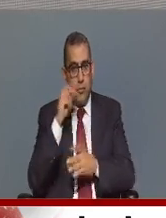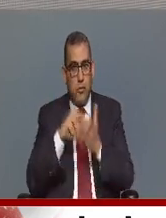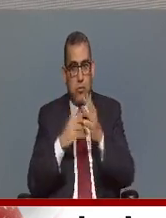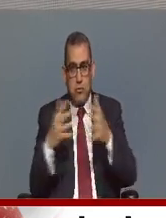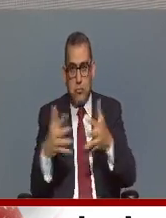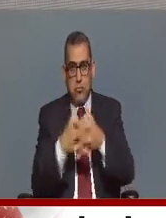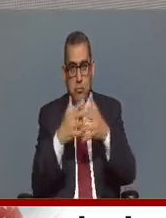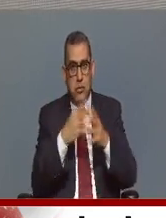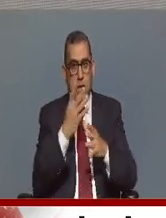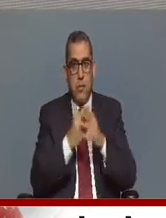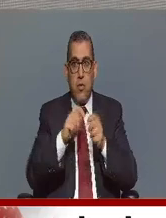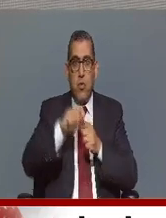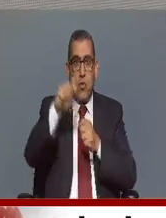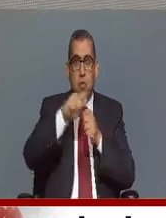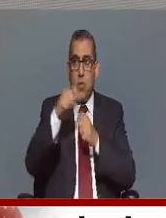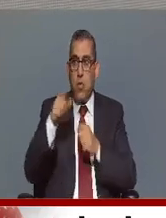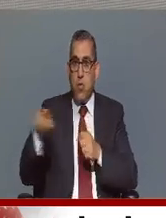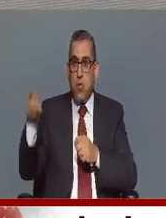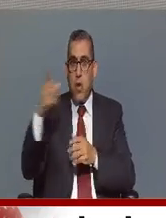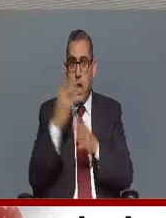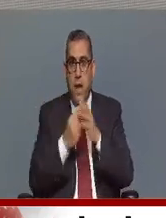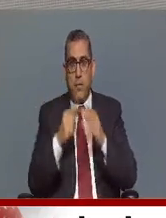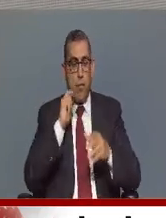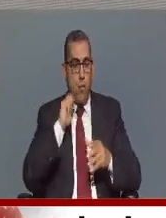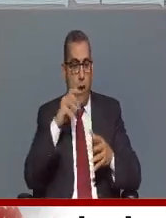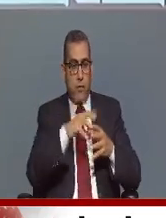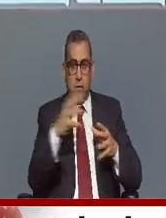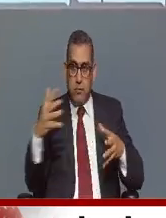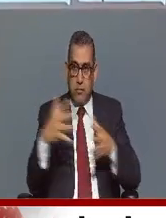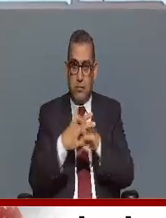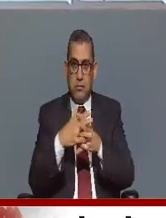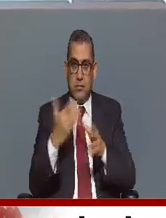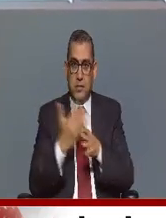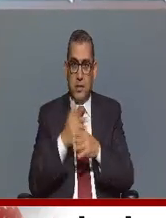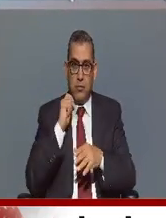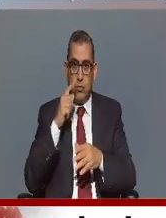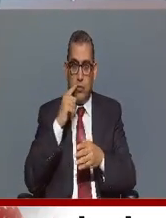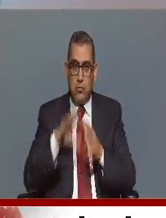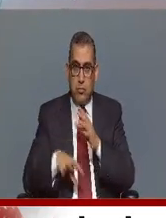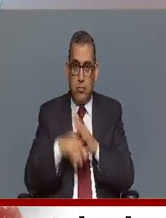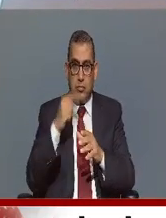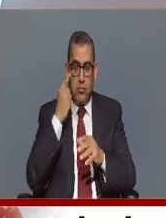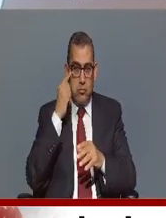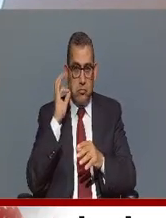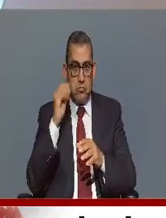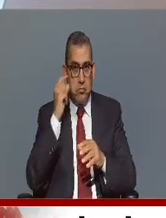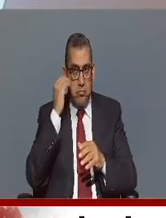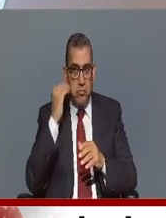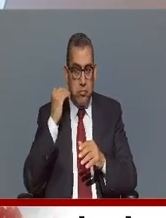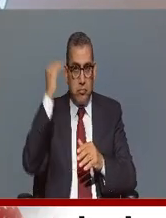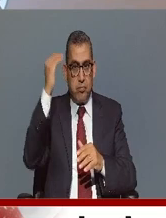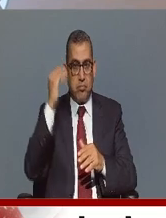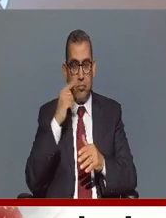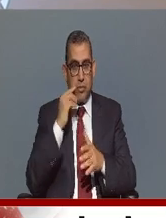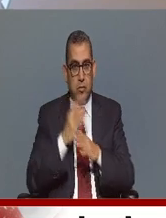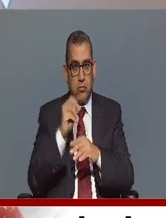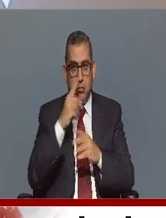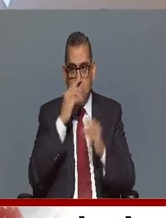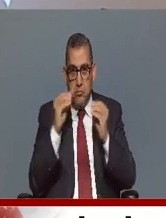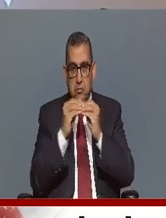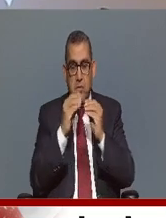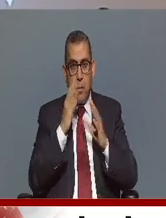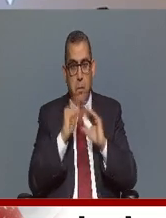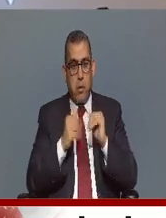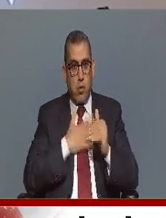أبناء المناطق الحدودية مع أبناء المحافظات الأخرى لتنمية الوعي والانتماء والدمج بين